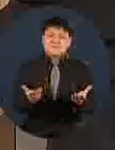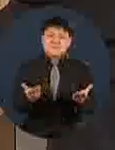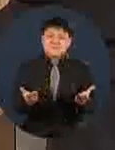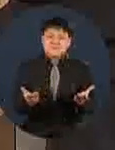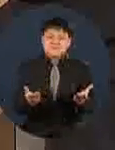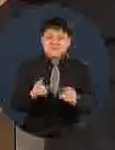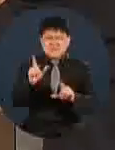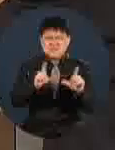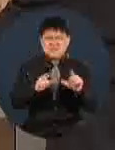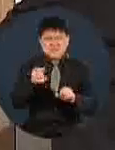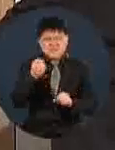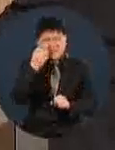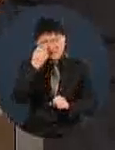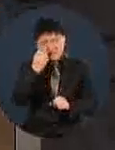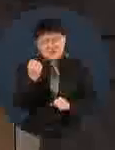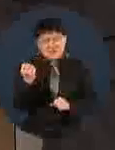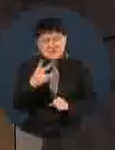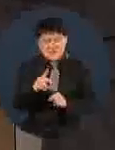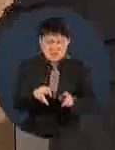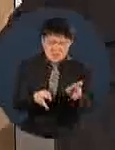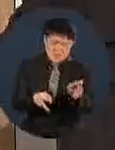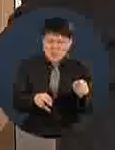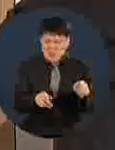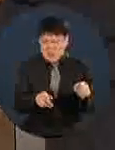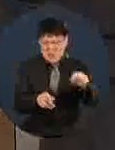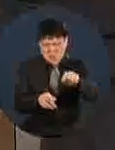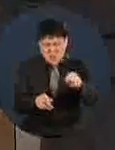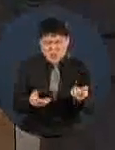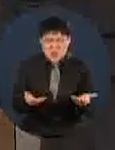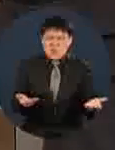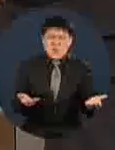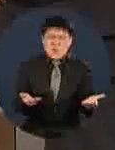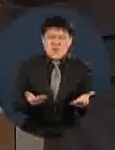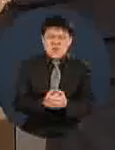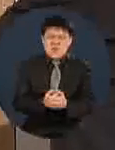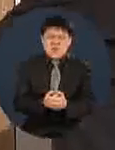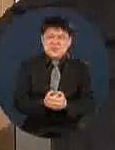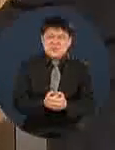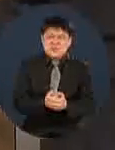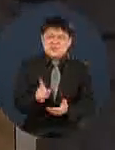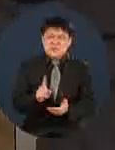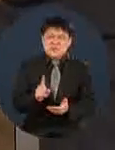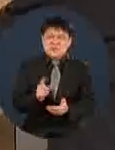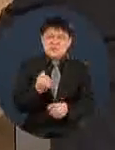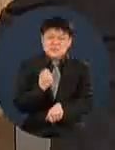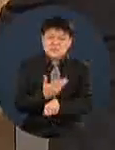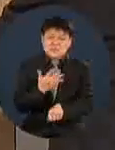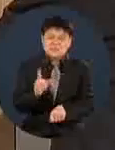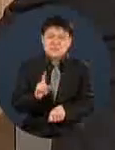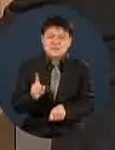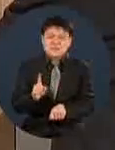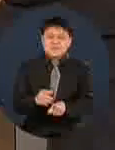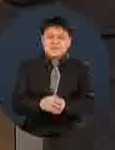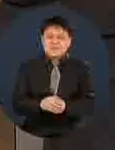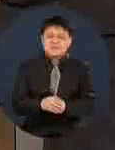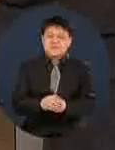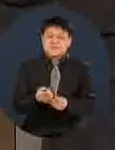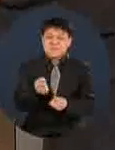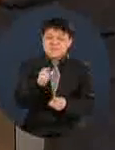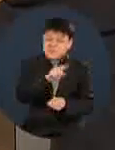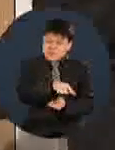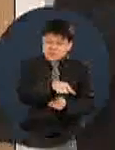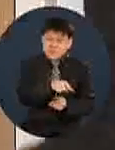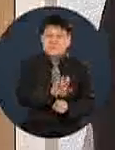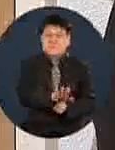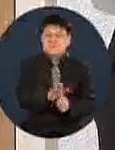모양 나쁘고 이걸 하면은 젖히고 놓고 넘어가 버리고 네. 모양이 너무 사납습니다. 할 수 없이 넘어가더라도 이렇게